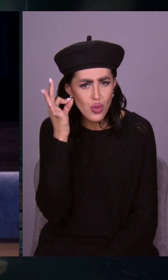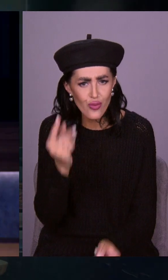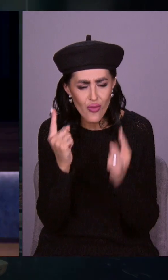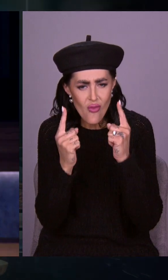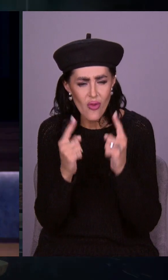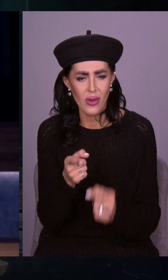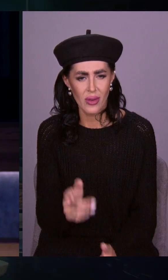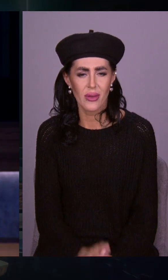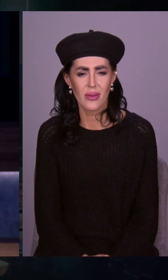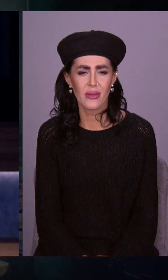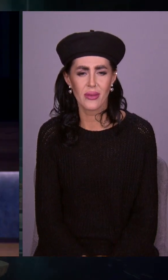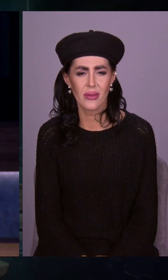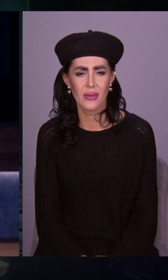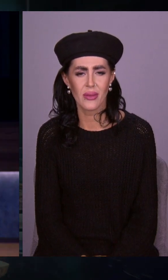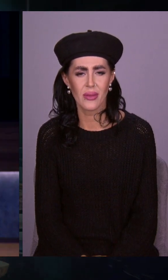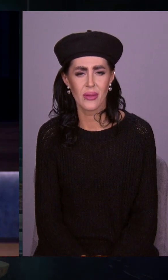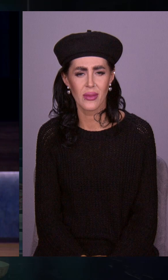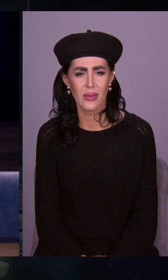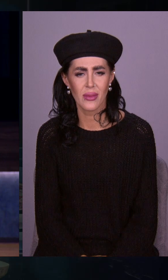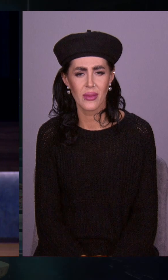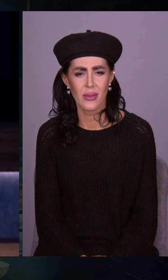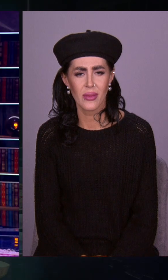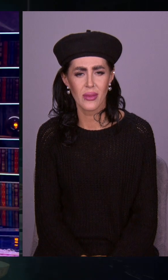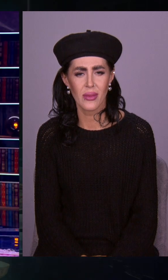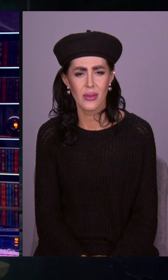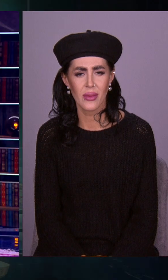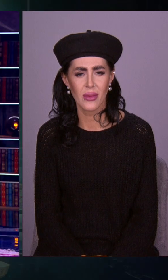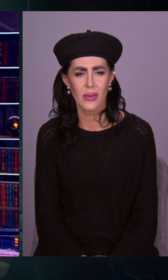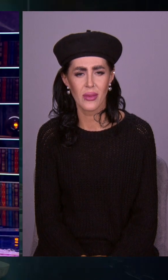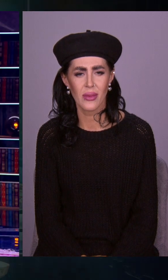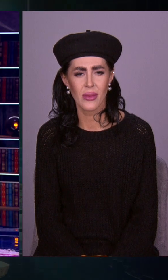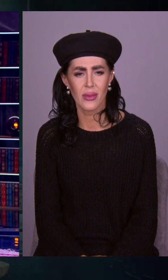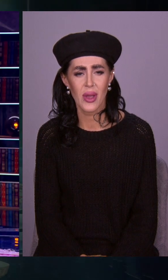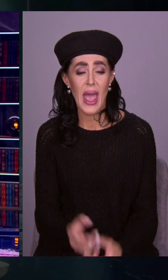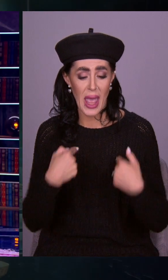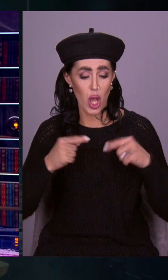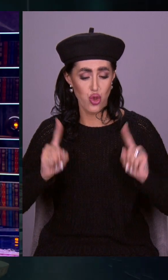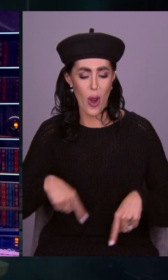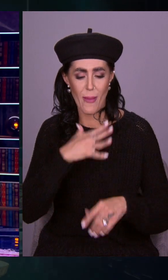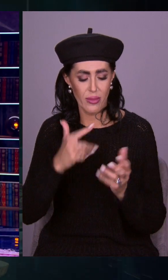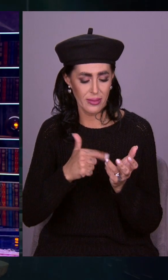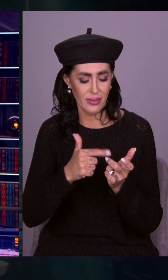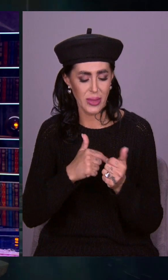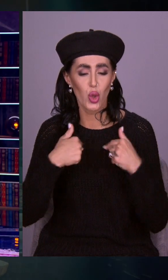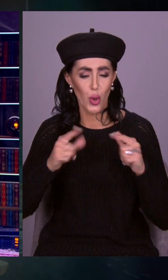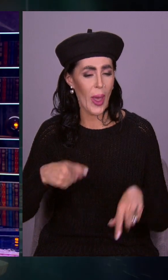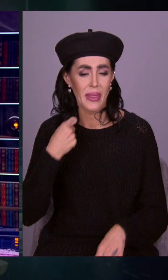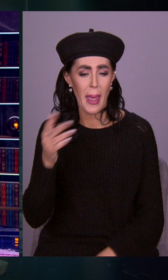на 4 роки і 330 днів більше, ніж я. Не п'ю. З чогось треба